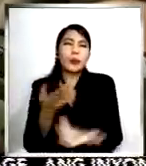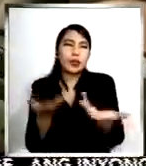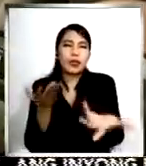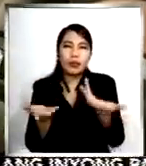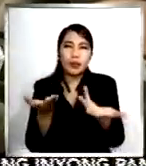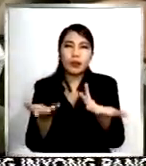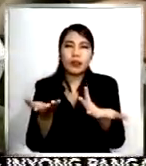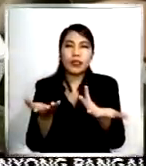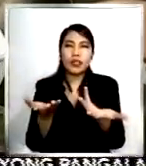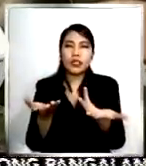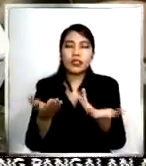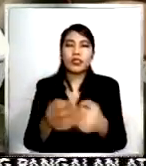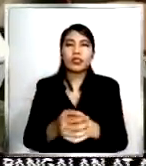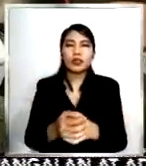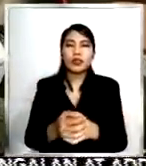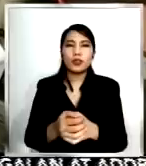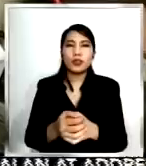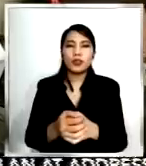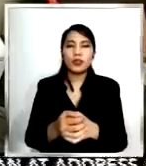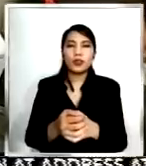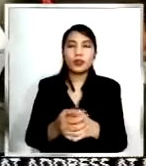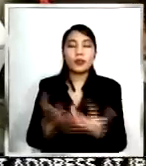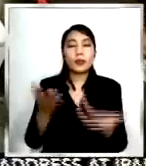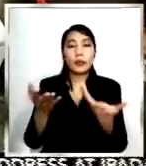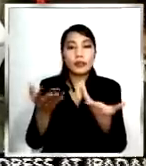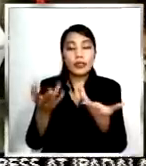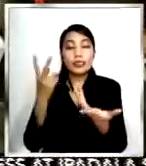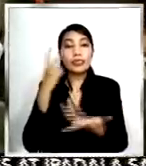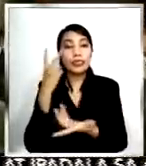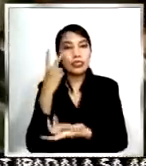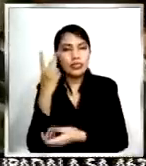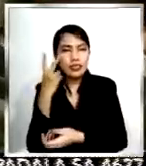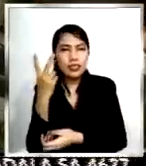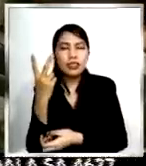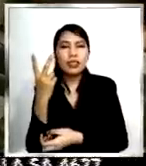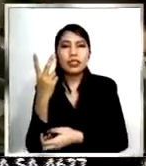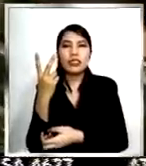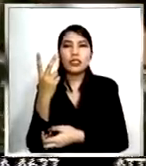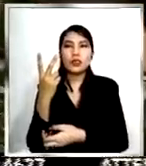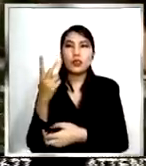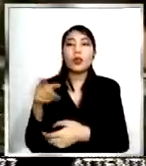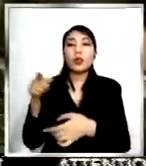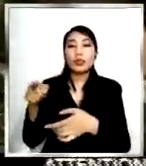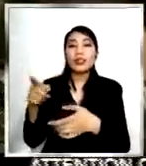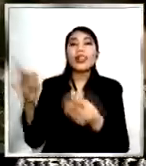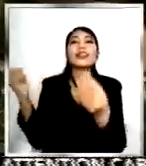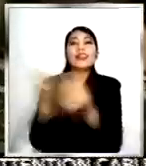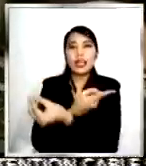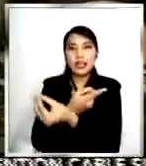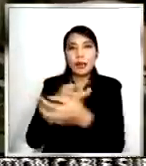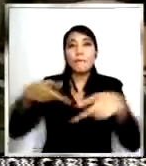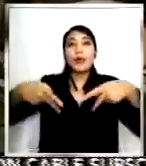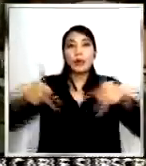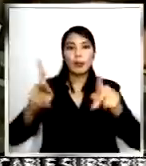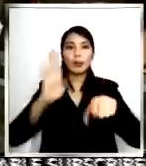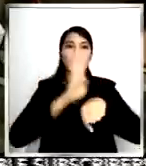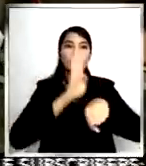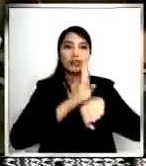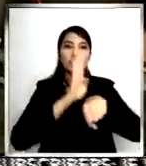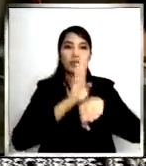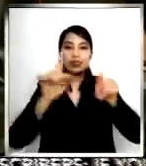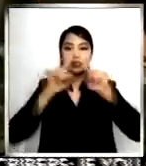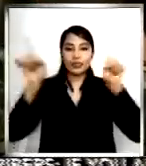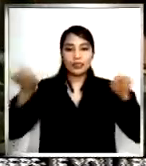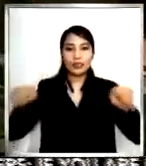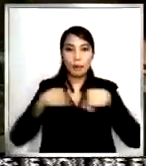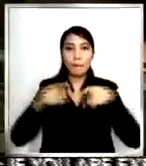the revocation of their permit, business permit. Now it's up to DOH if they're